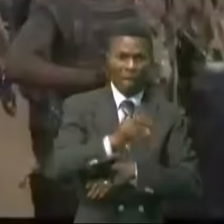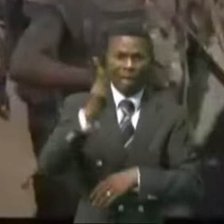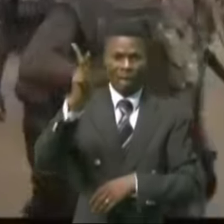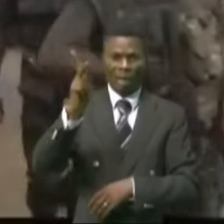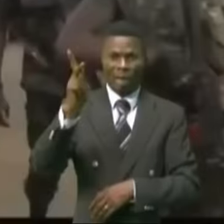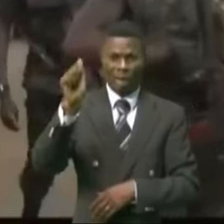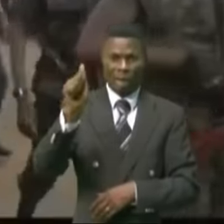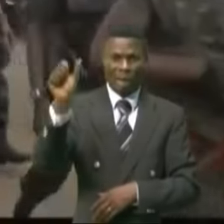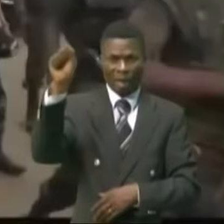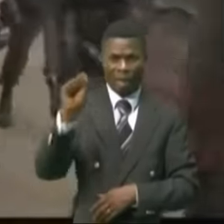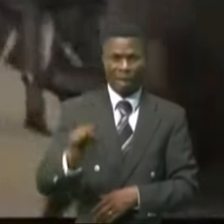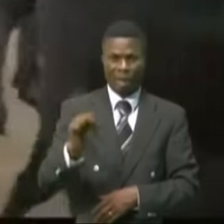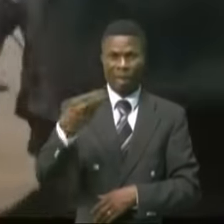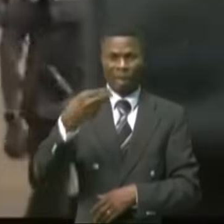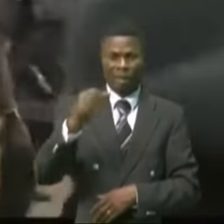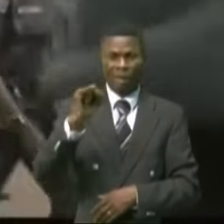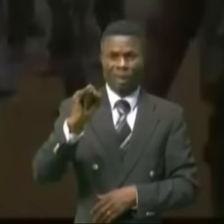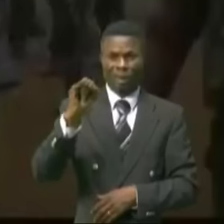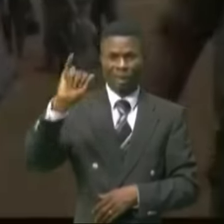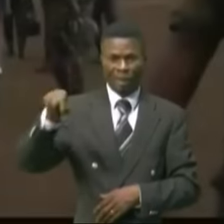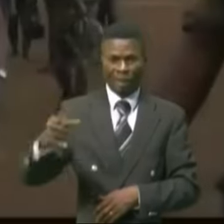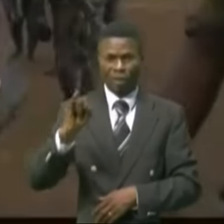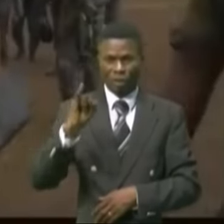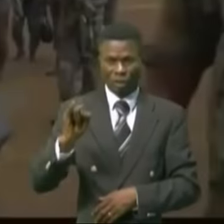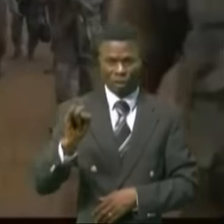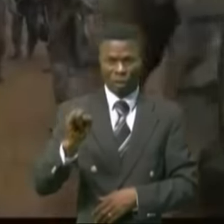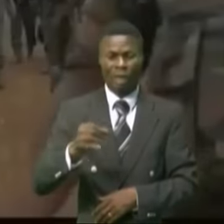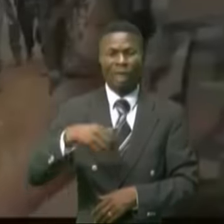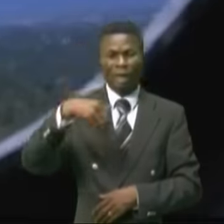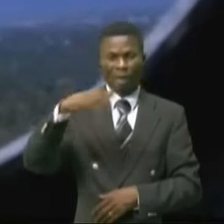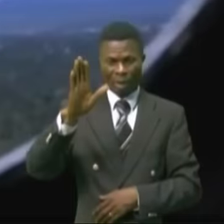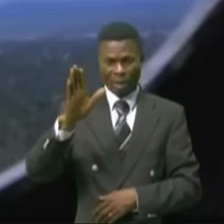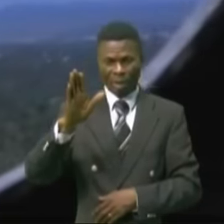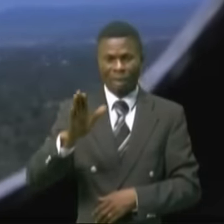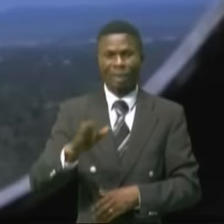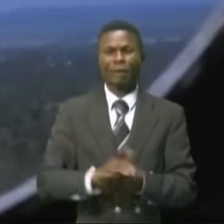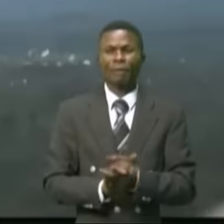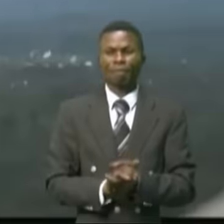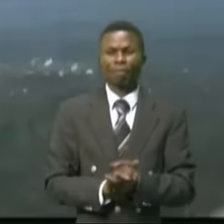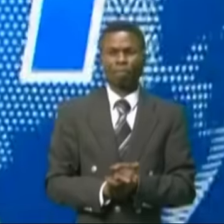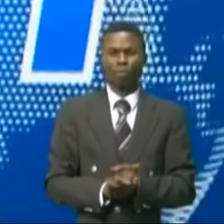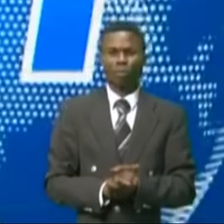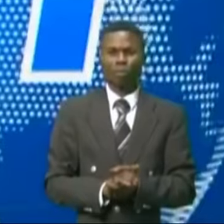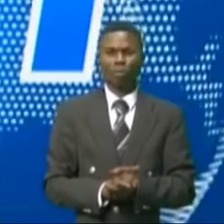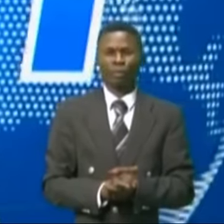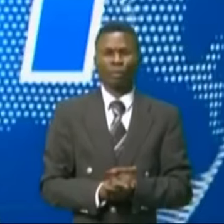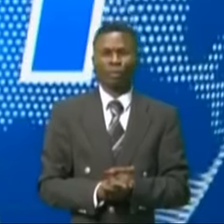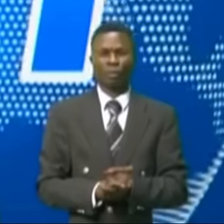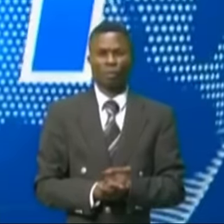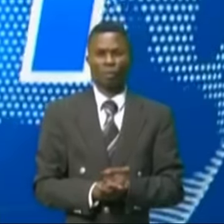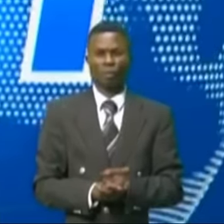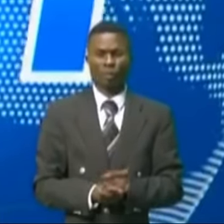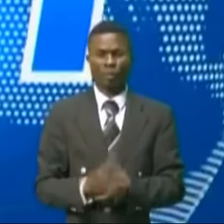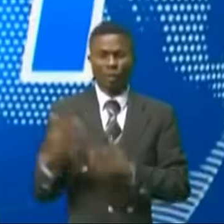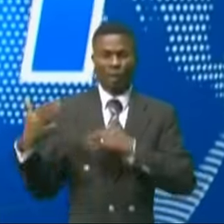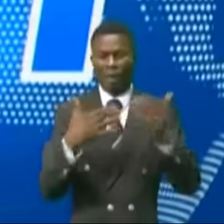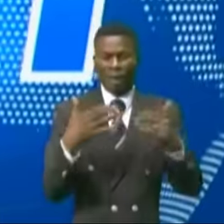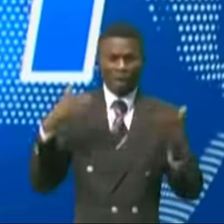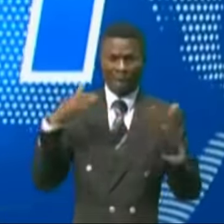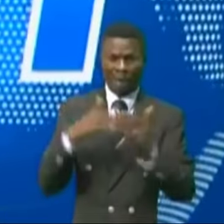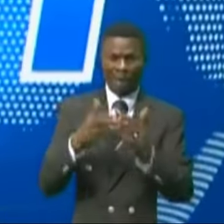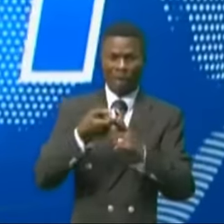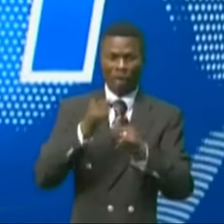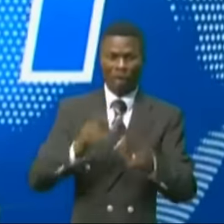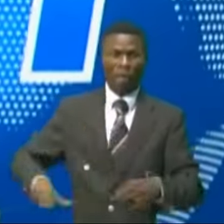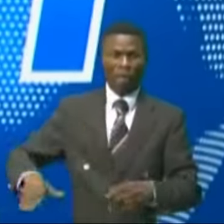Kassindi-Loubiria pour son pays et le général Tchouwe a regagné Beni avant de s'envoler pour Lubumbashi. La guerre d'agression portée par